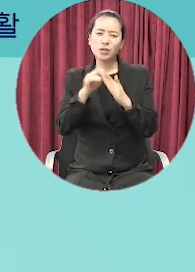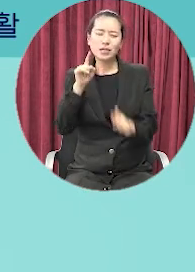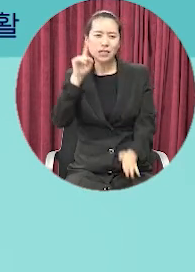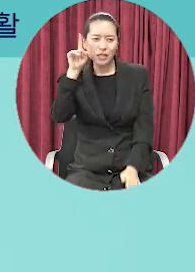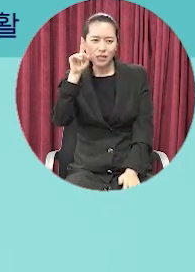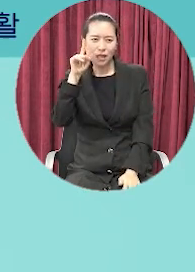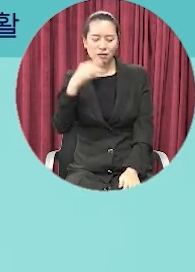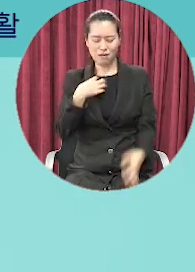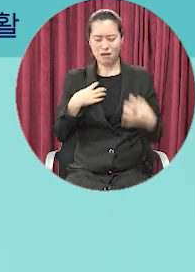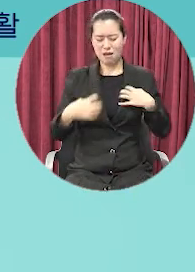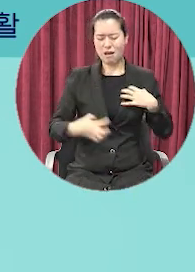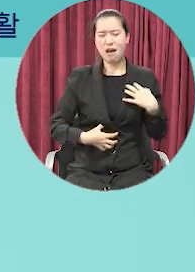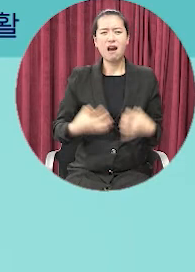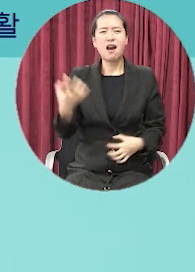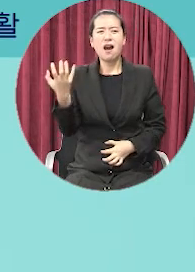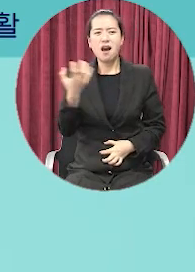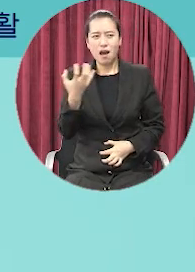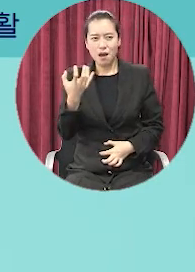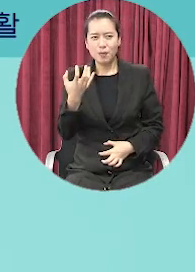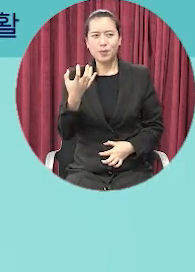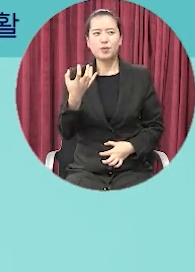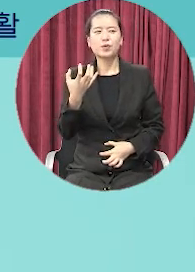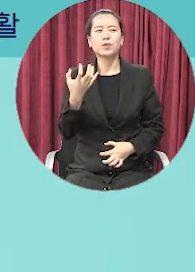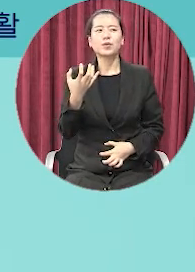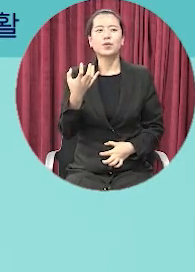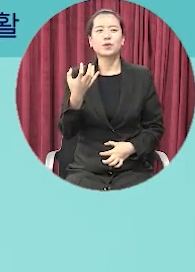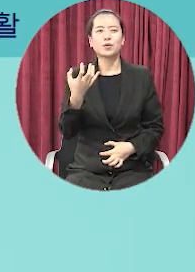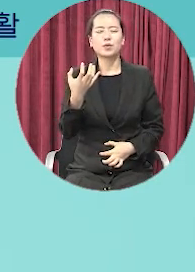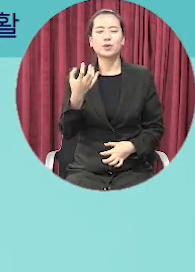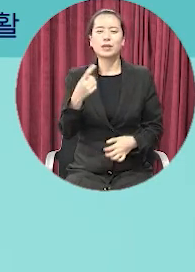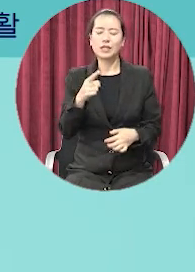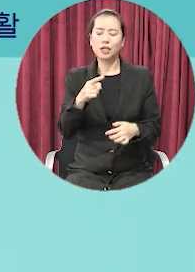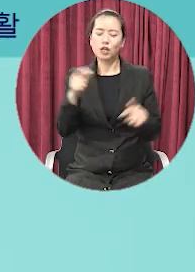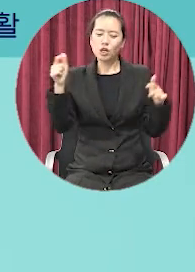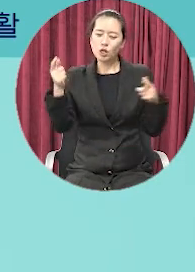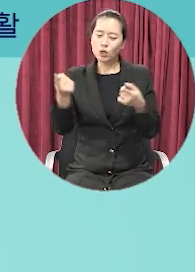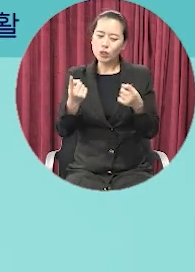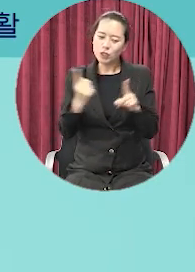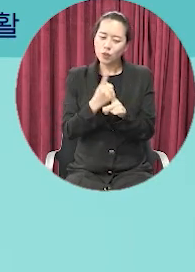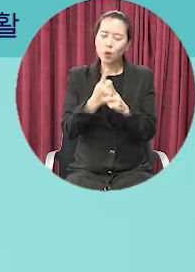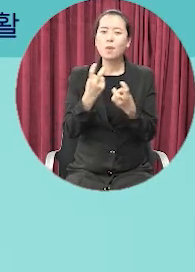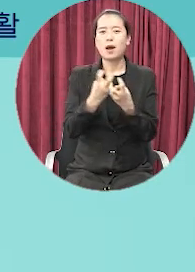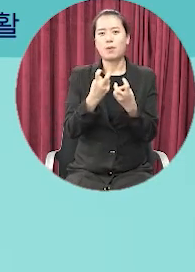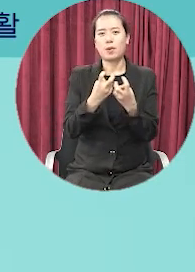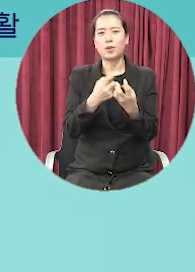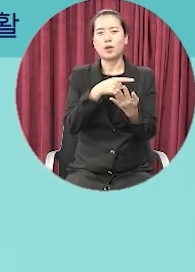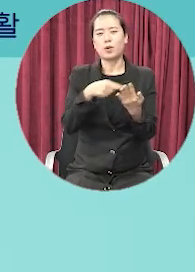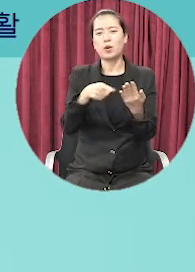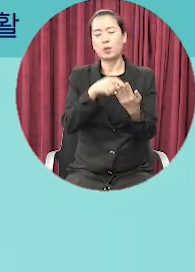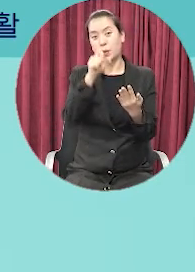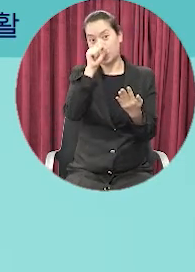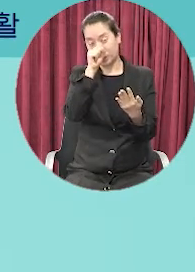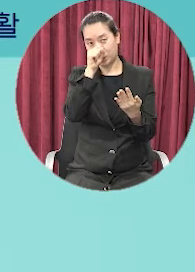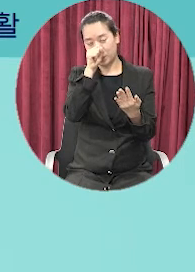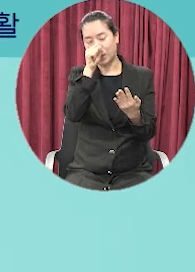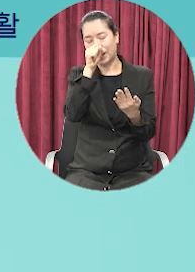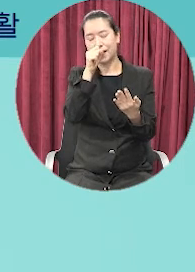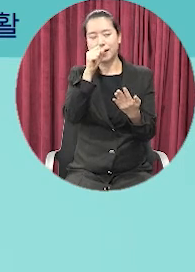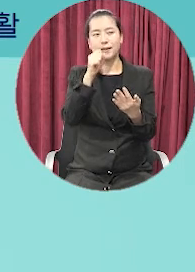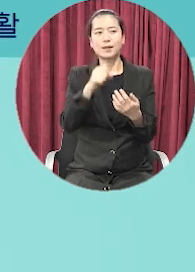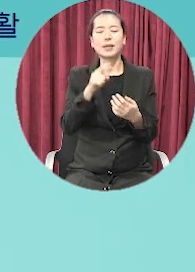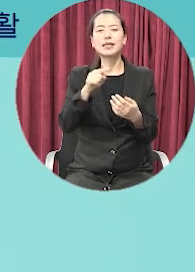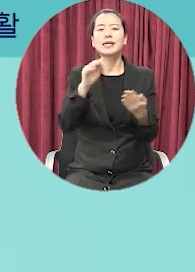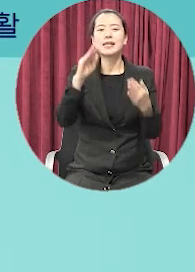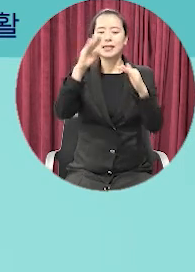통증 관리 같은 것도 굉장히 중요하기 때문에 이런 교육과 중재도 굉장히 필요하다는 것을 알 수 있어서 이런